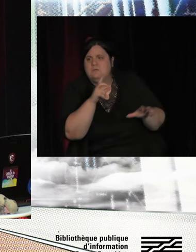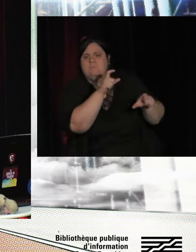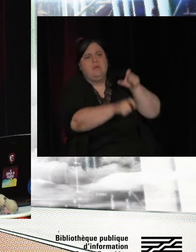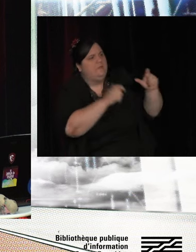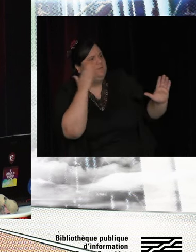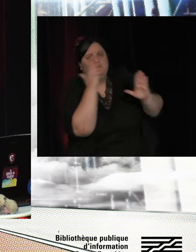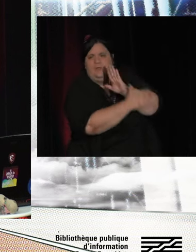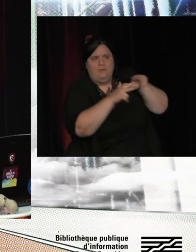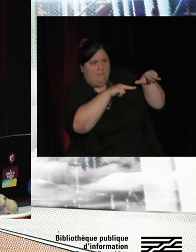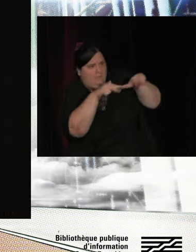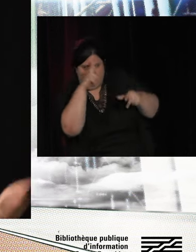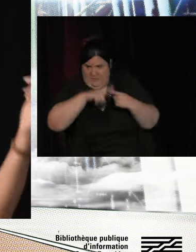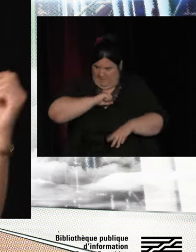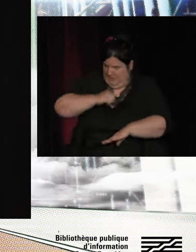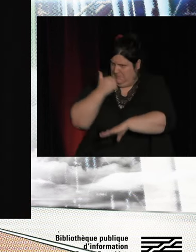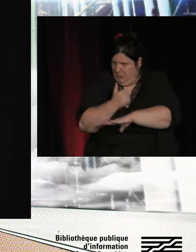speedrun ?